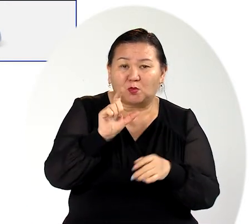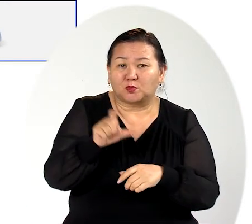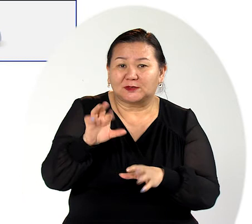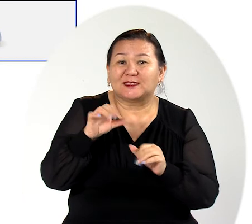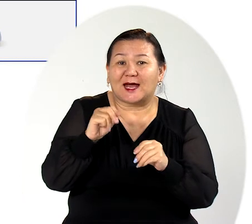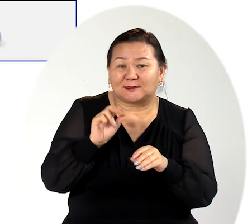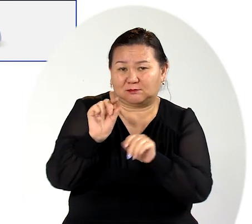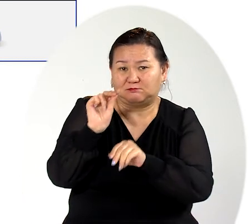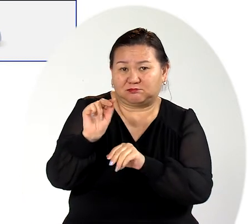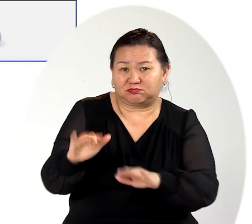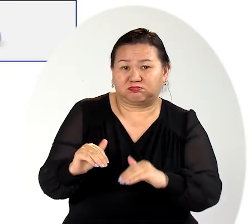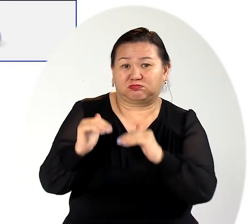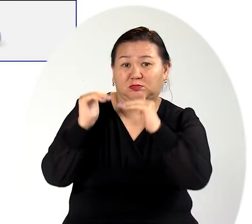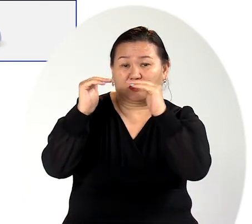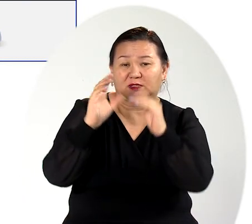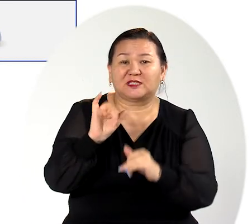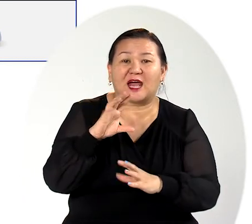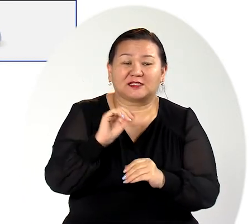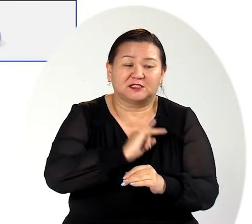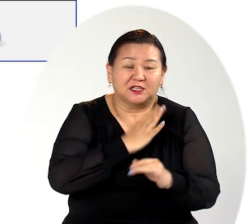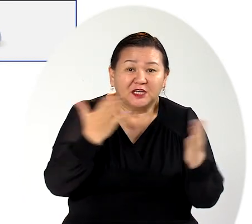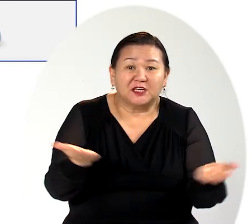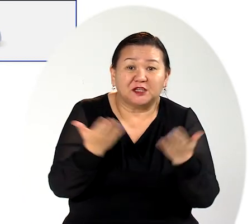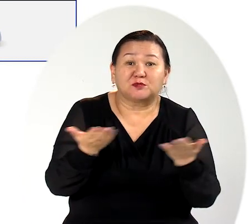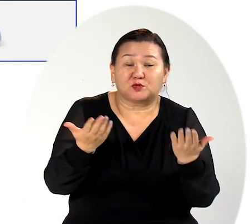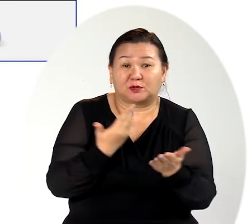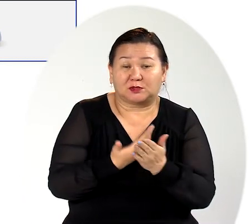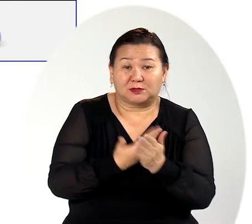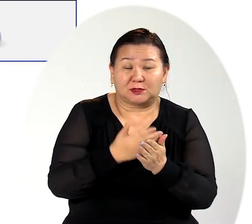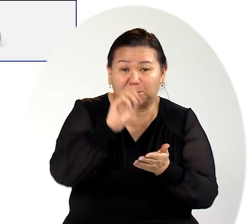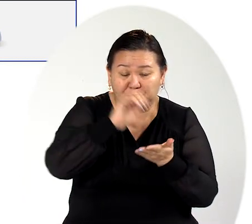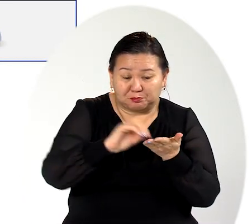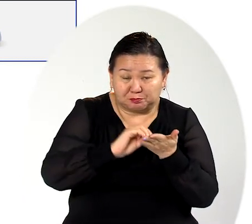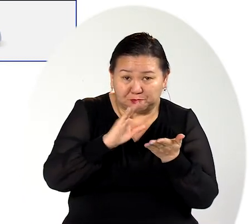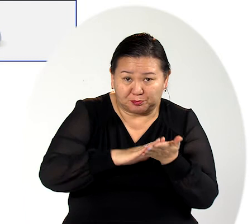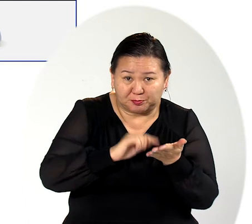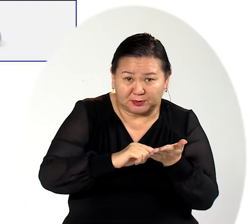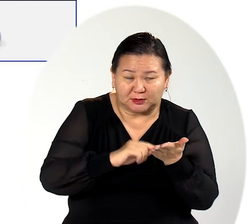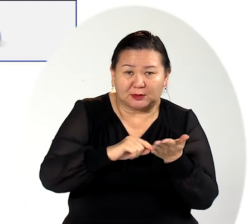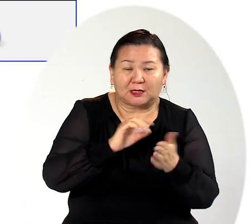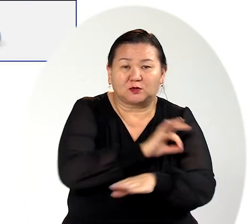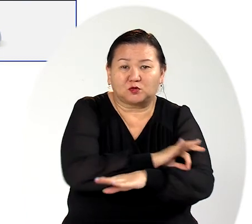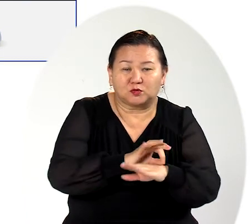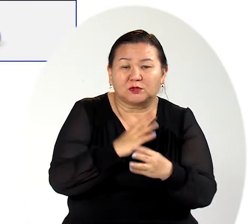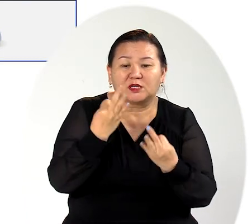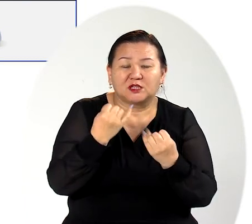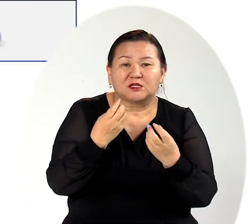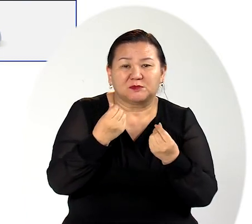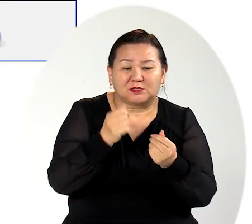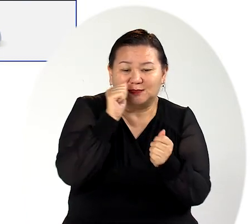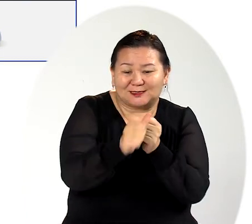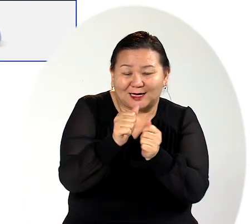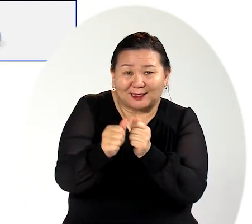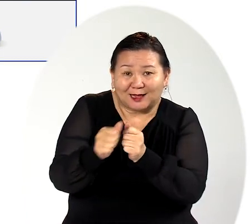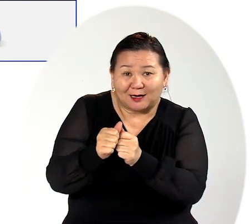яаж сургаж хөгжүүлэх юм, яаж идэвхжүүлэх юм гэх мэт асуудлуудаа бичээд тухайн асуудлуудыг шийдвэрлэх юм бол надад хэдийн хэмжээний